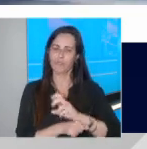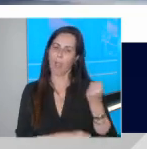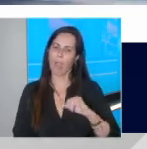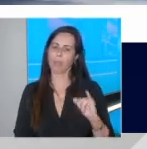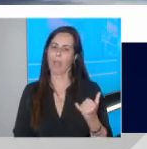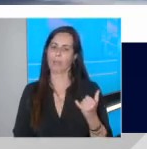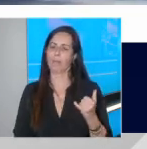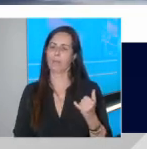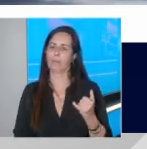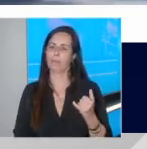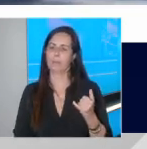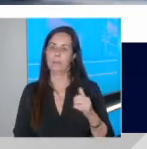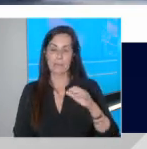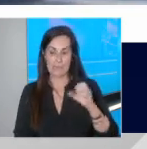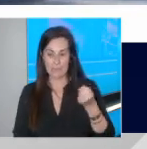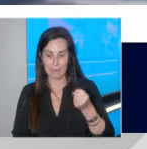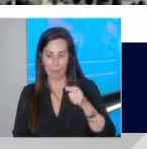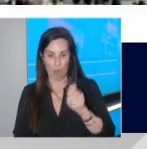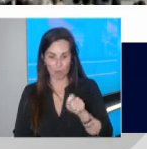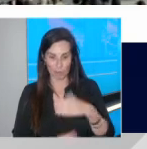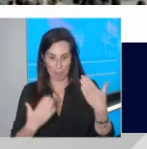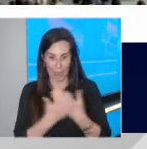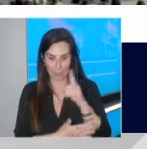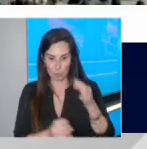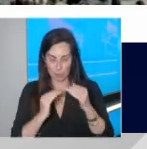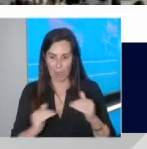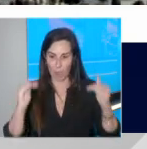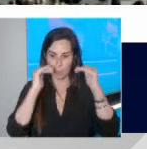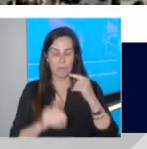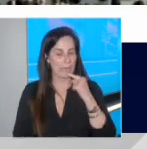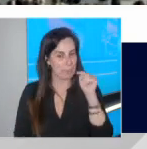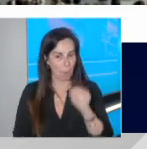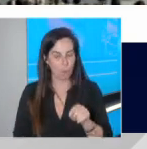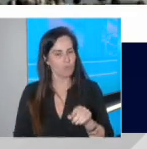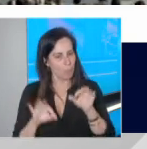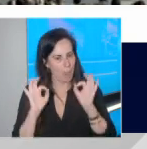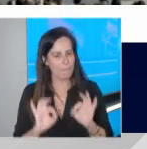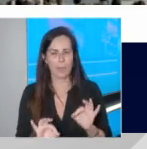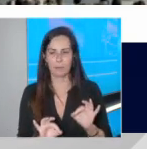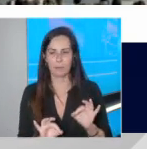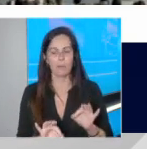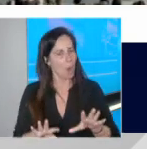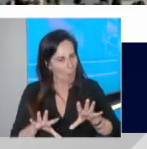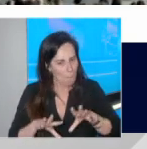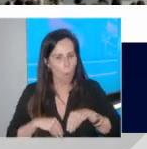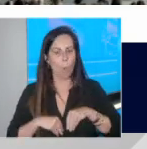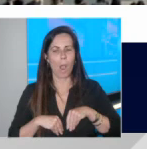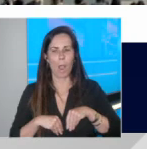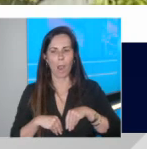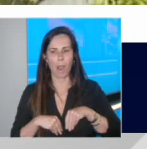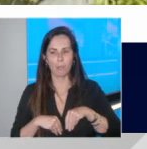לזה ככה. ואם ההרכב החדש הזה יסמן פה, שהוא באמת מוכן לפתוח את